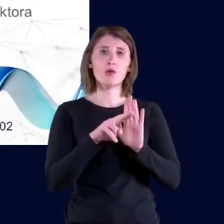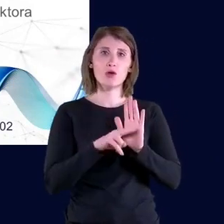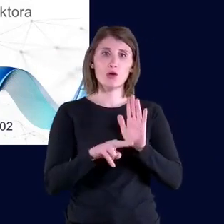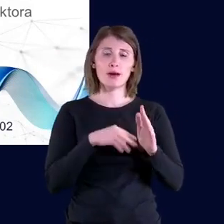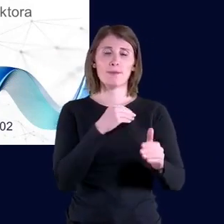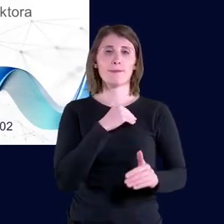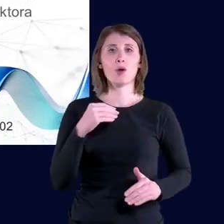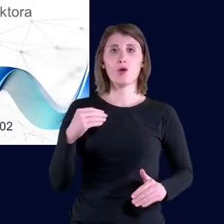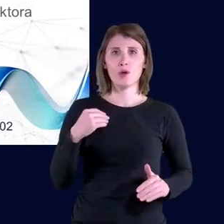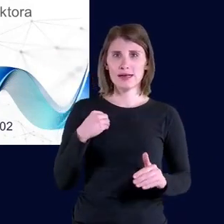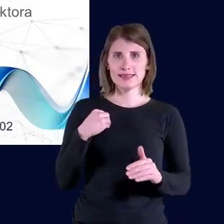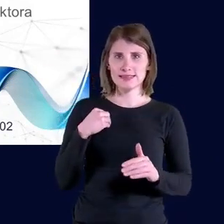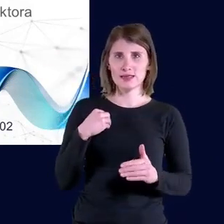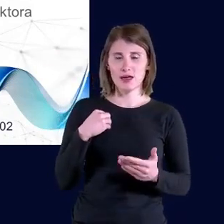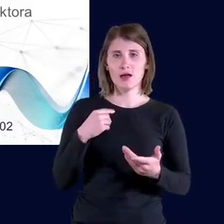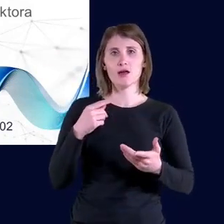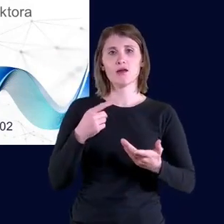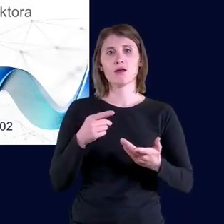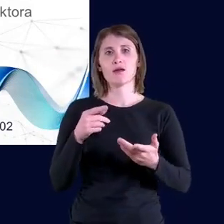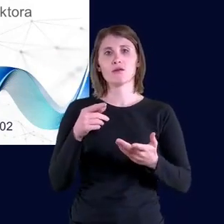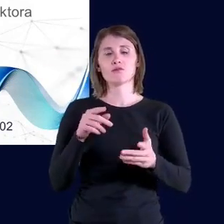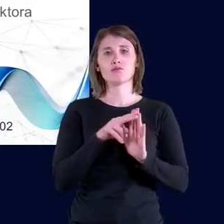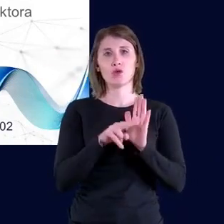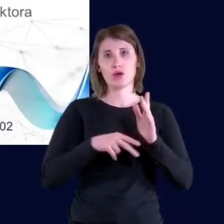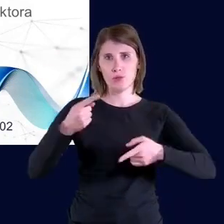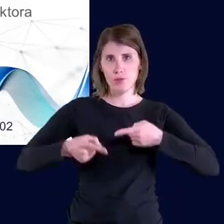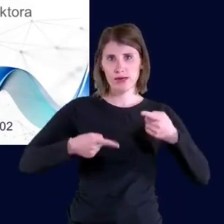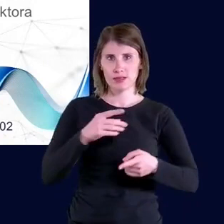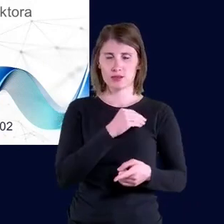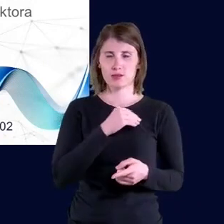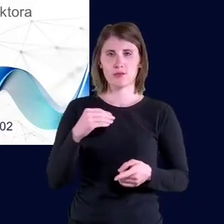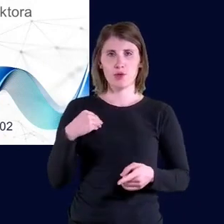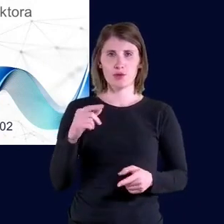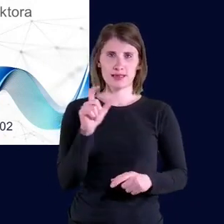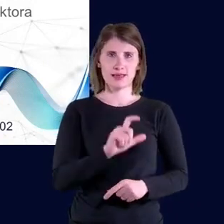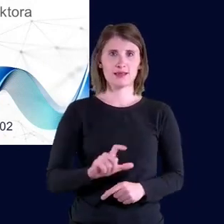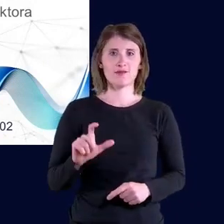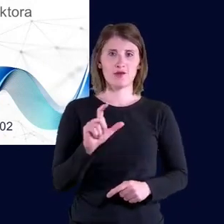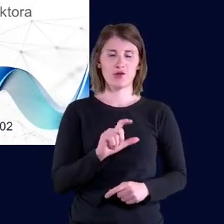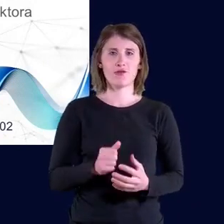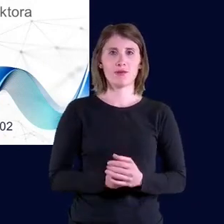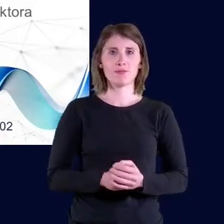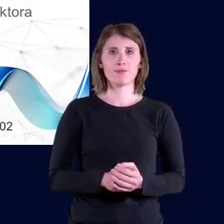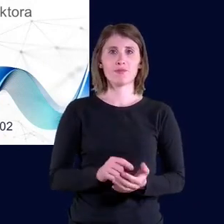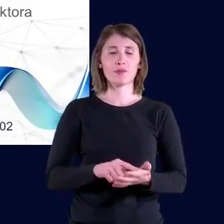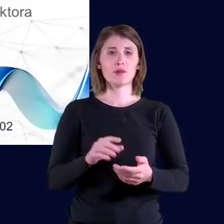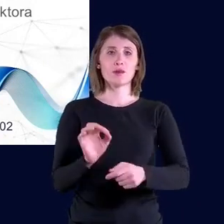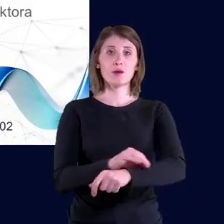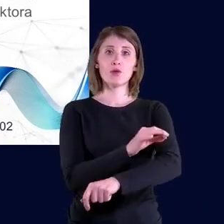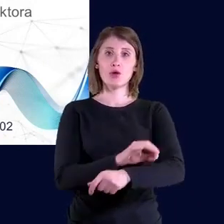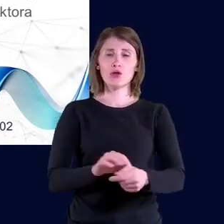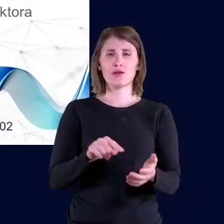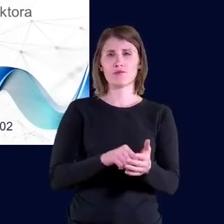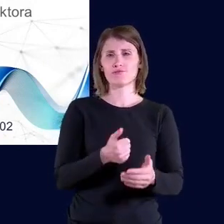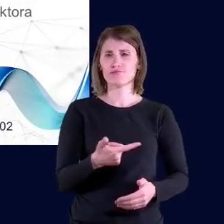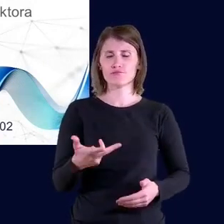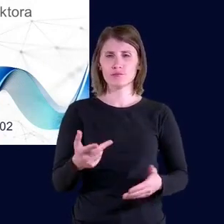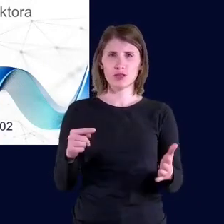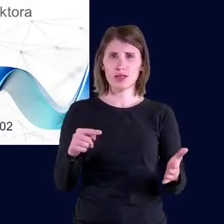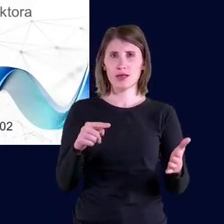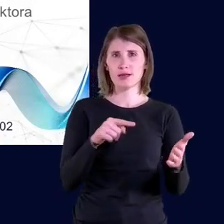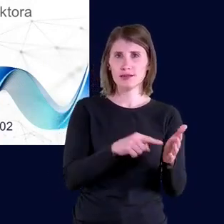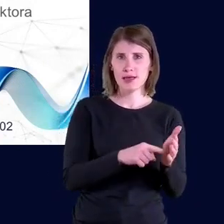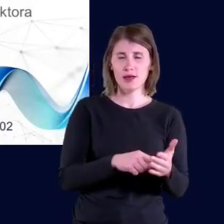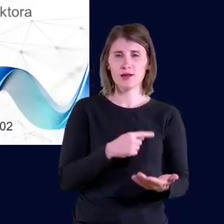Polska programu operacyjnego Polska cyfrowa projekt wyznacza kilka celów które